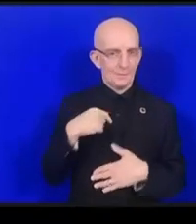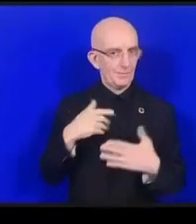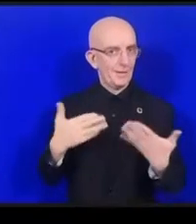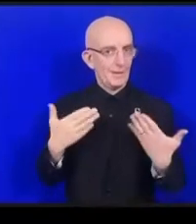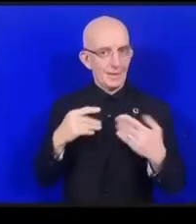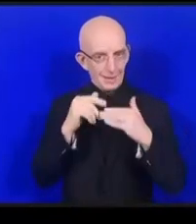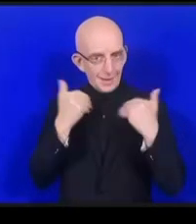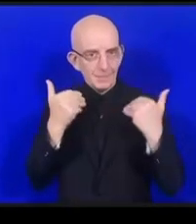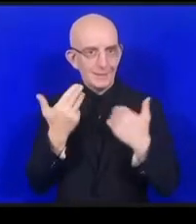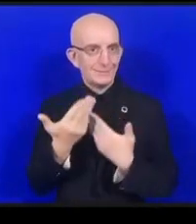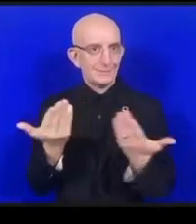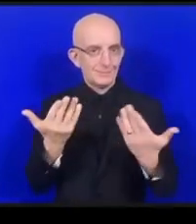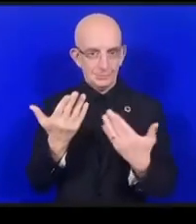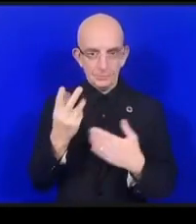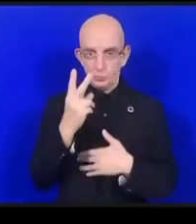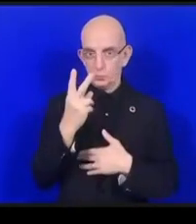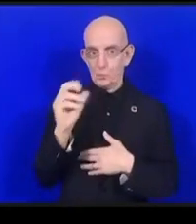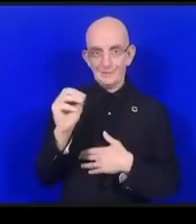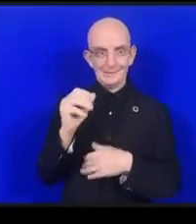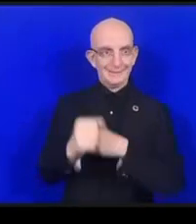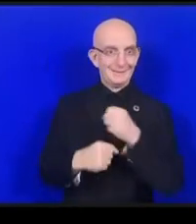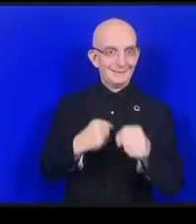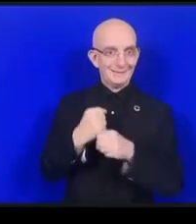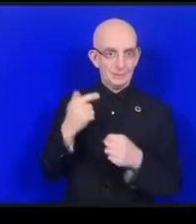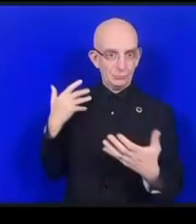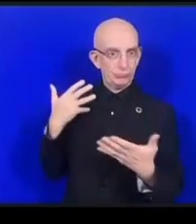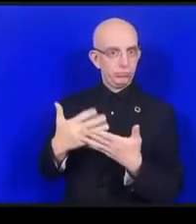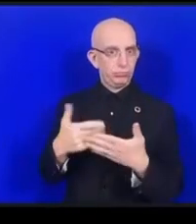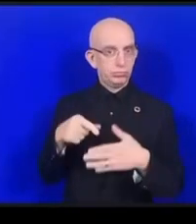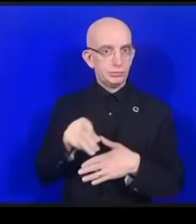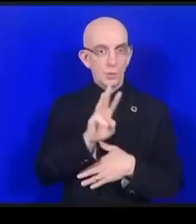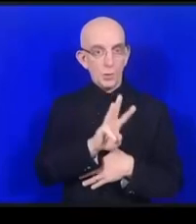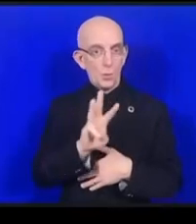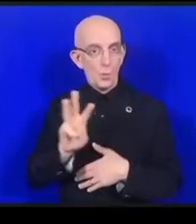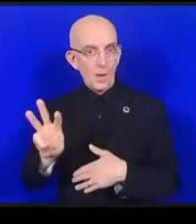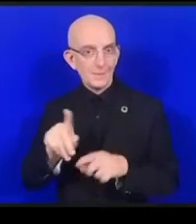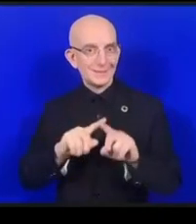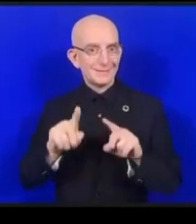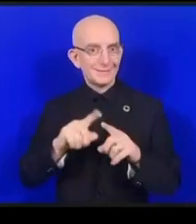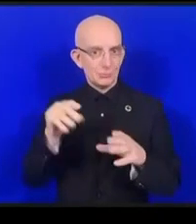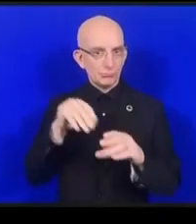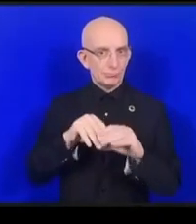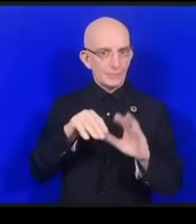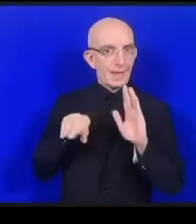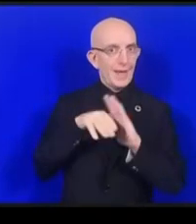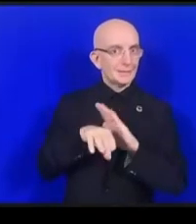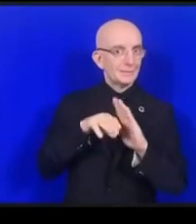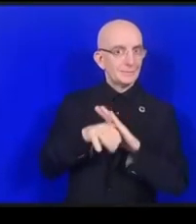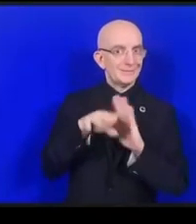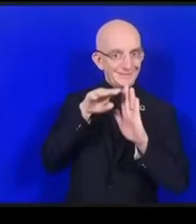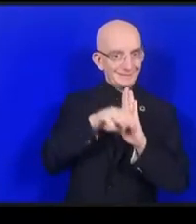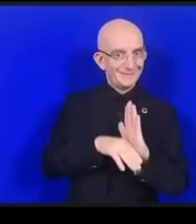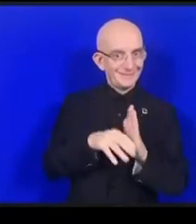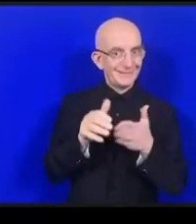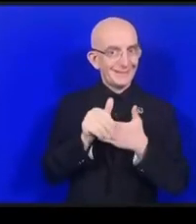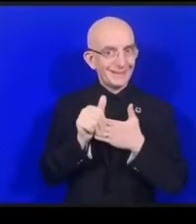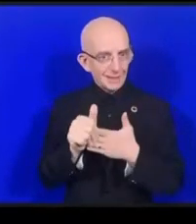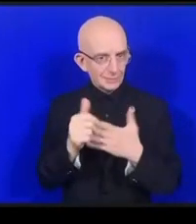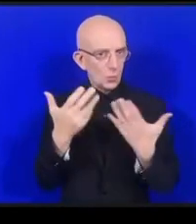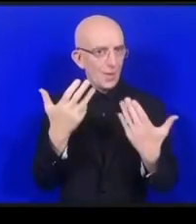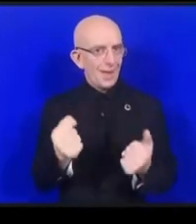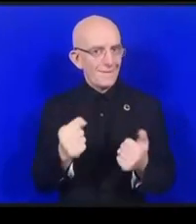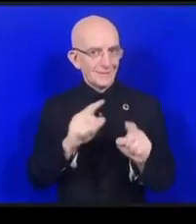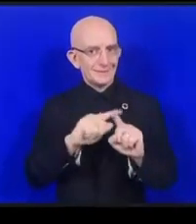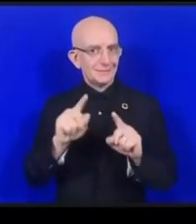интересную дискуссию Я рада слышать что вот уже 20 лет прошло с того времени как были